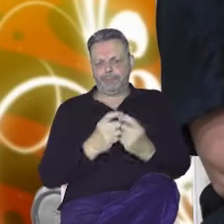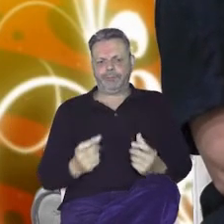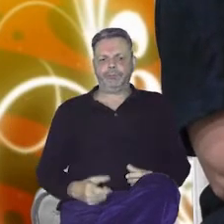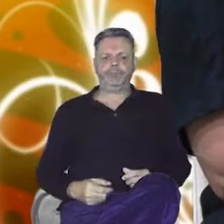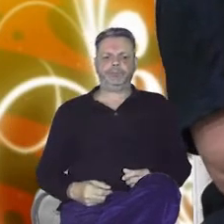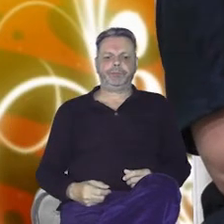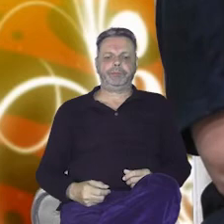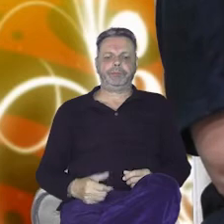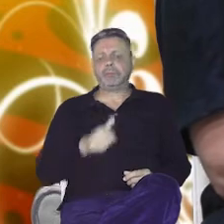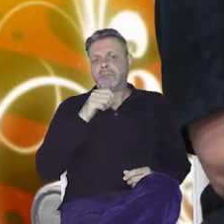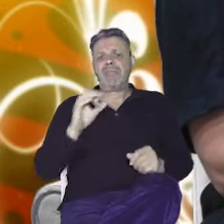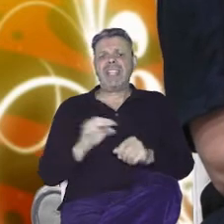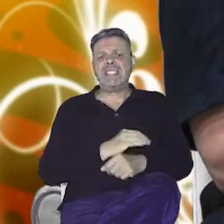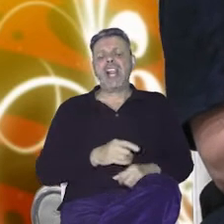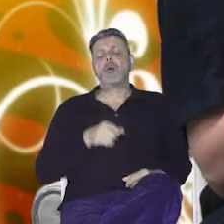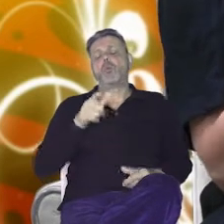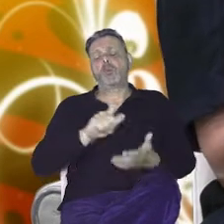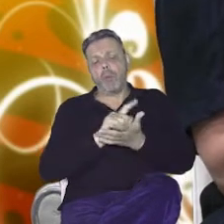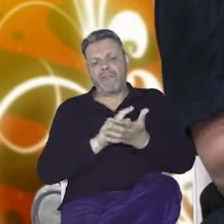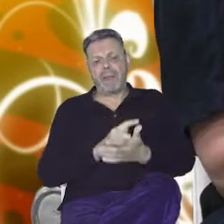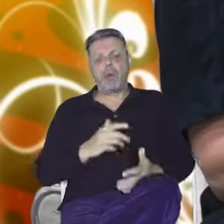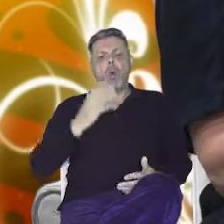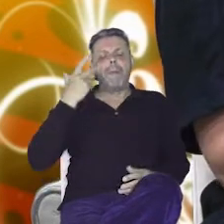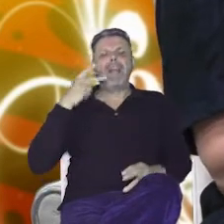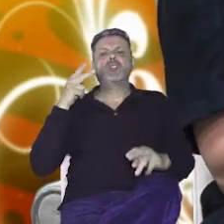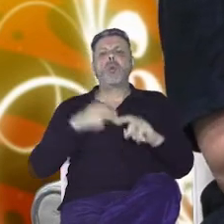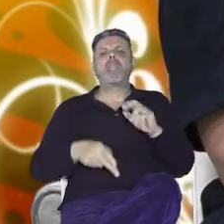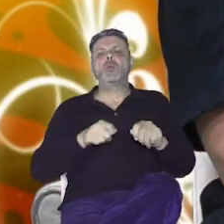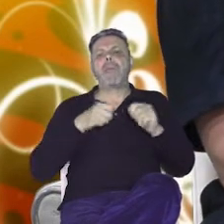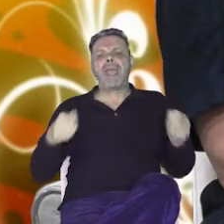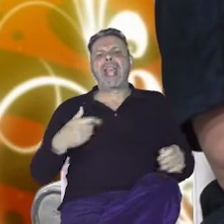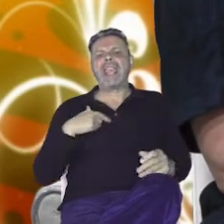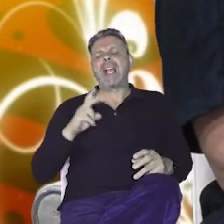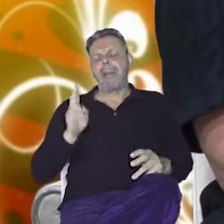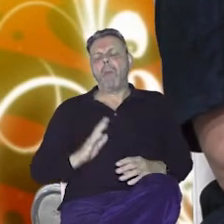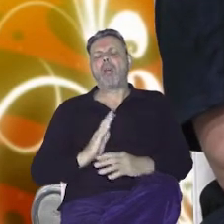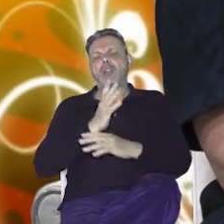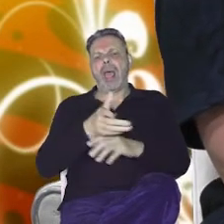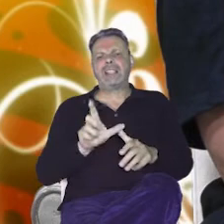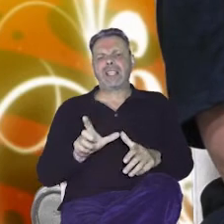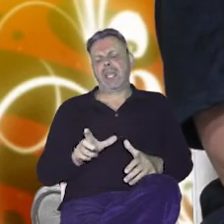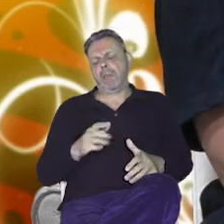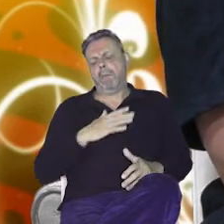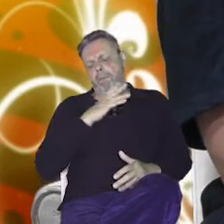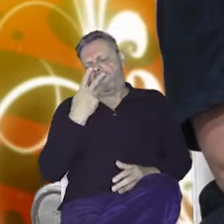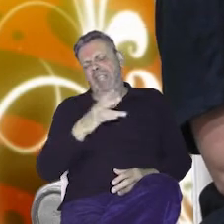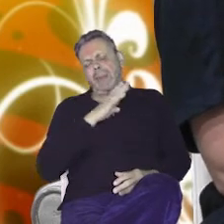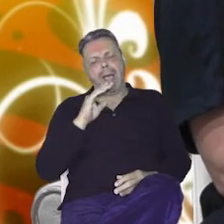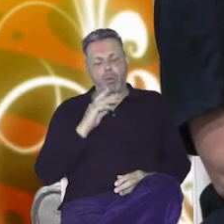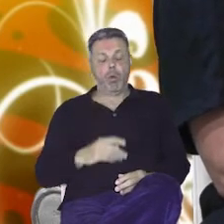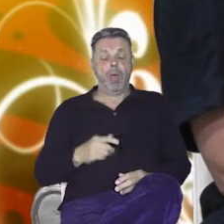dom i srećom tada su baš u tom periodu bile ukinute te mjere. Ja sam smjela dolaziti u posjete, no međutim ja sam tada